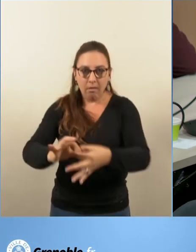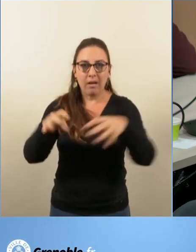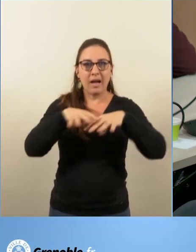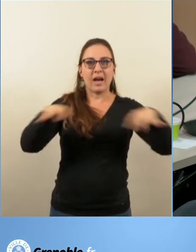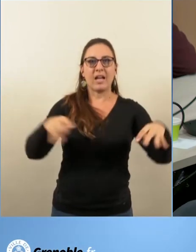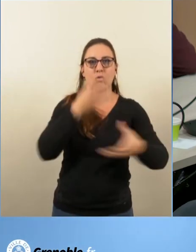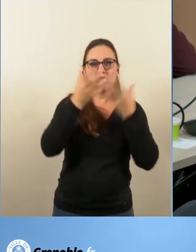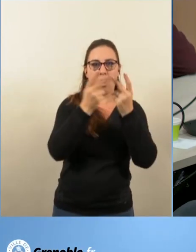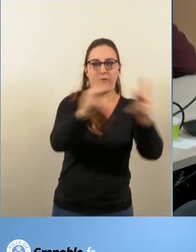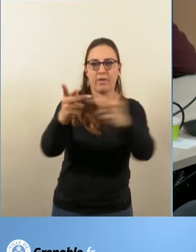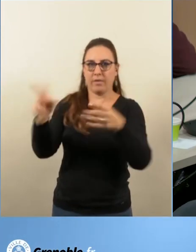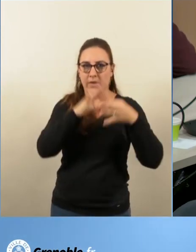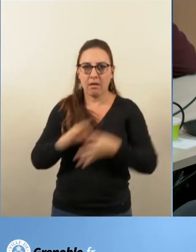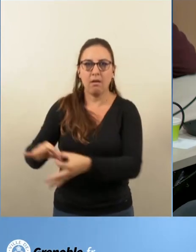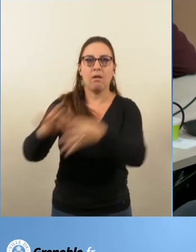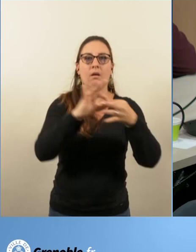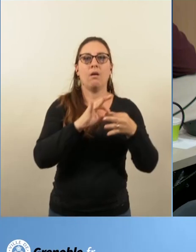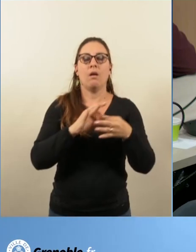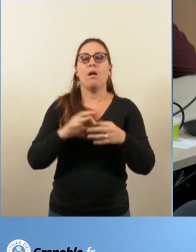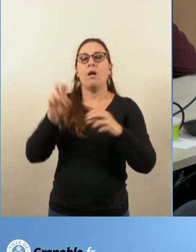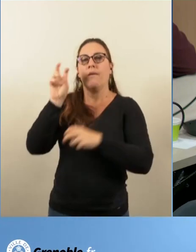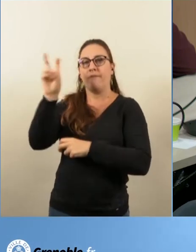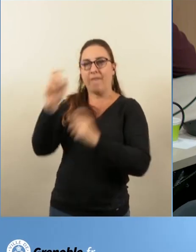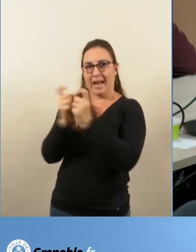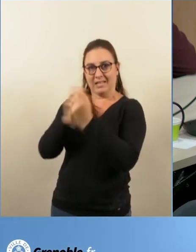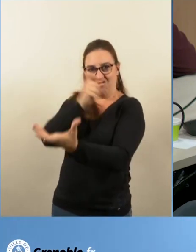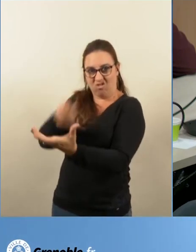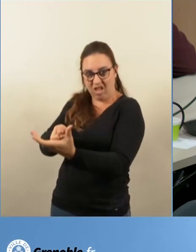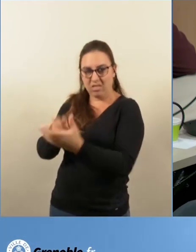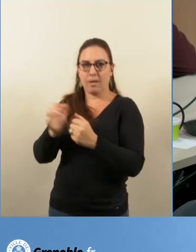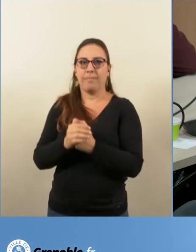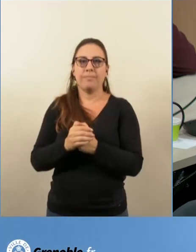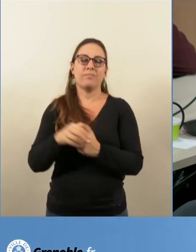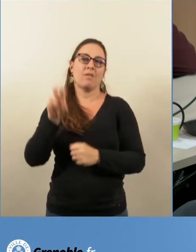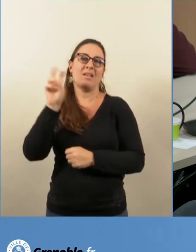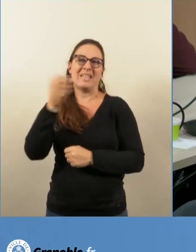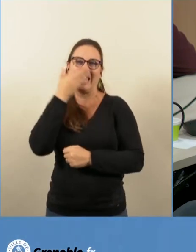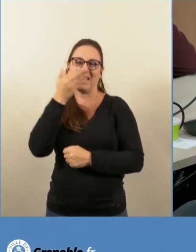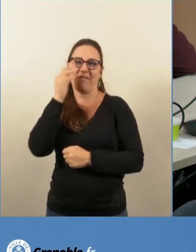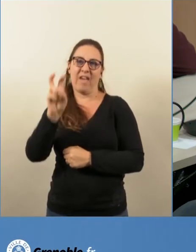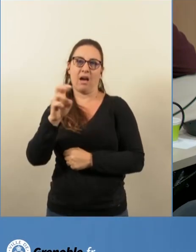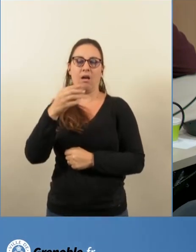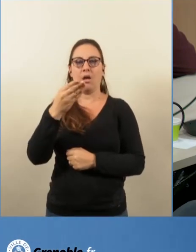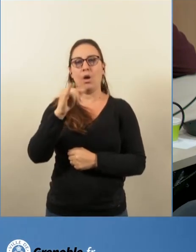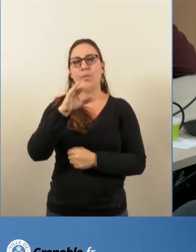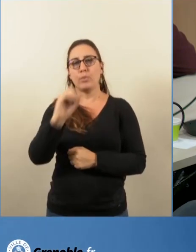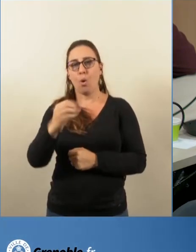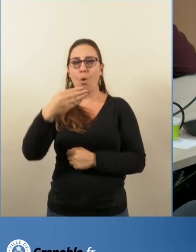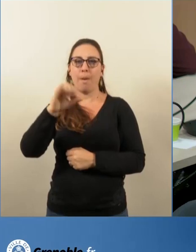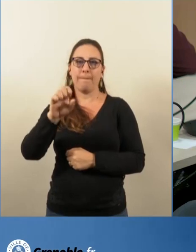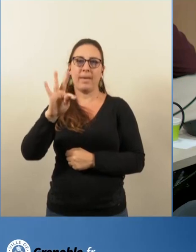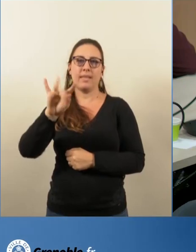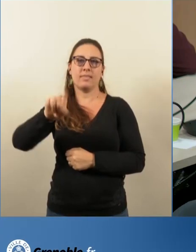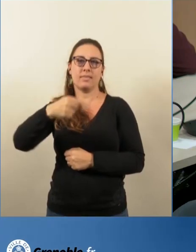intercommunale l'achat d'électricité verte de biométhane gaz vert à l'horizon 2030 dont